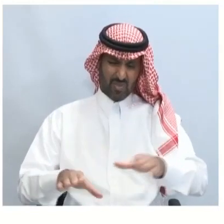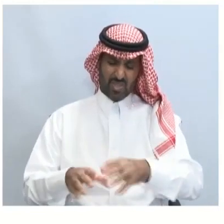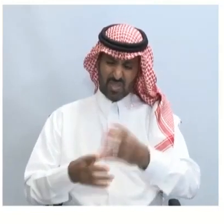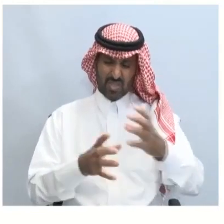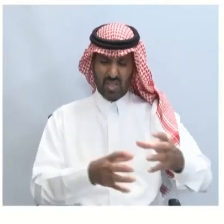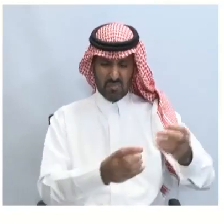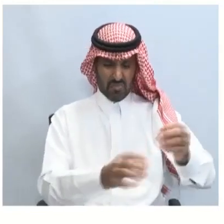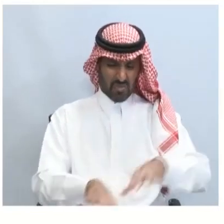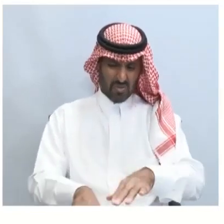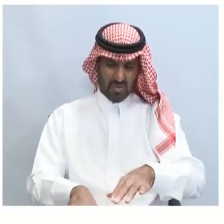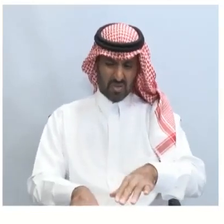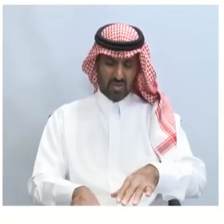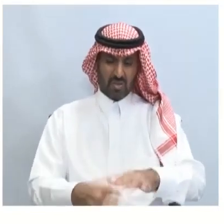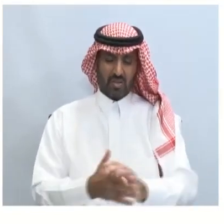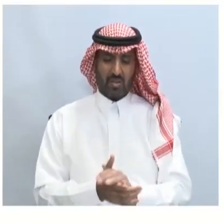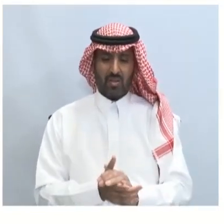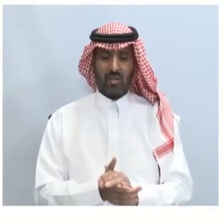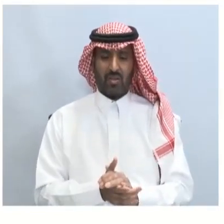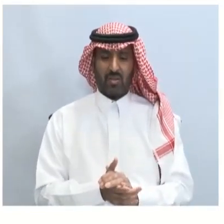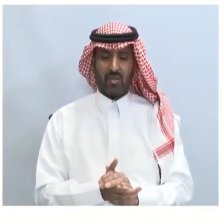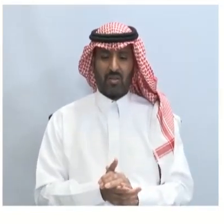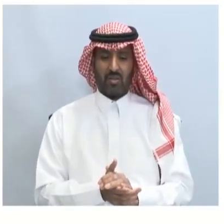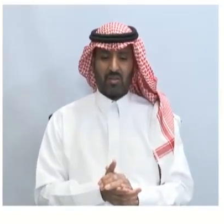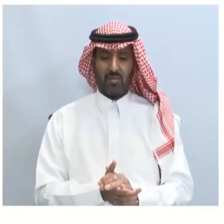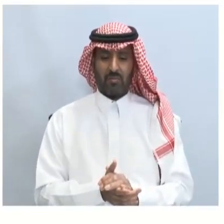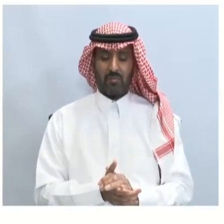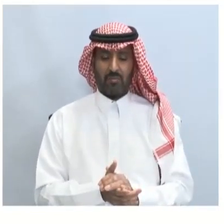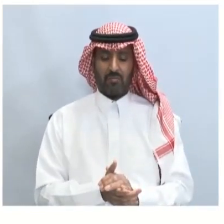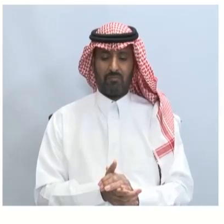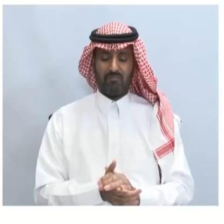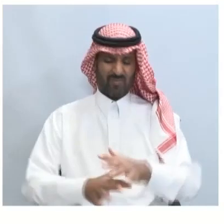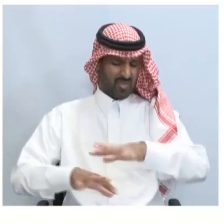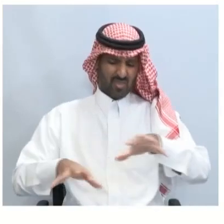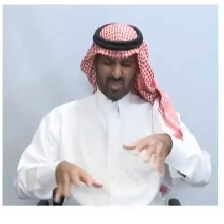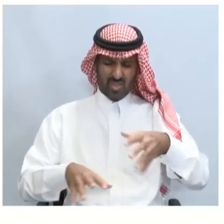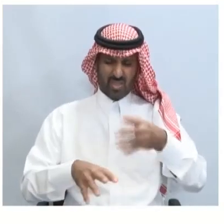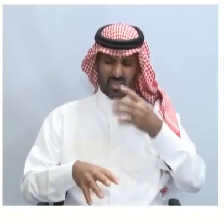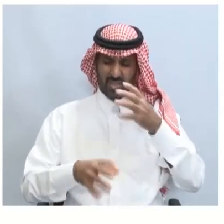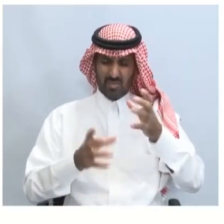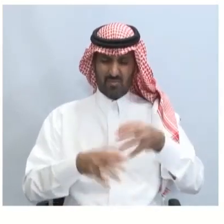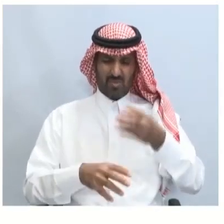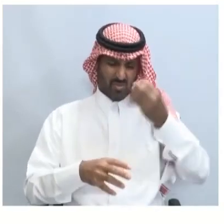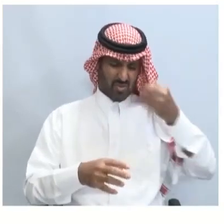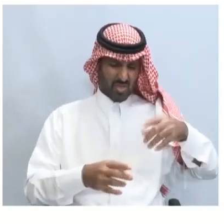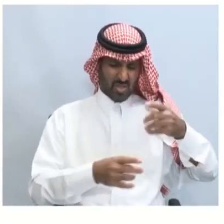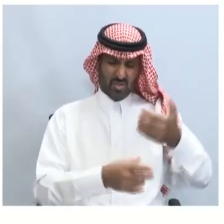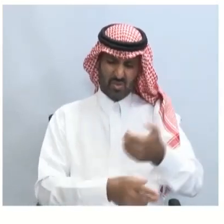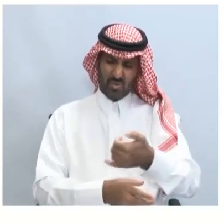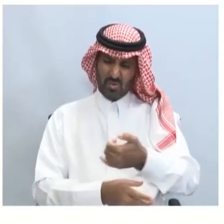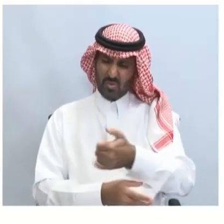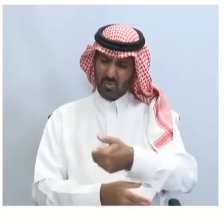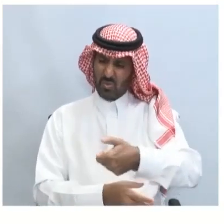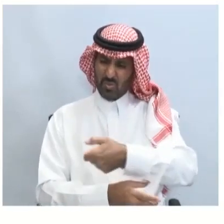القيت سله المهملات و هذا الانبوب انبوب الماء قد